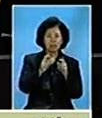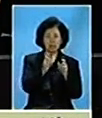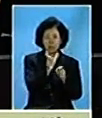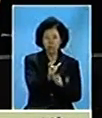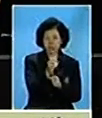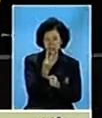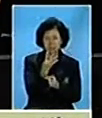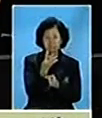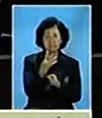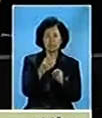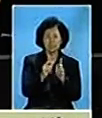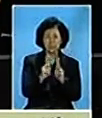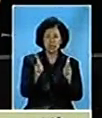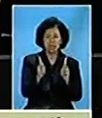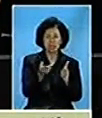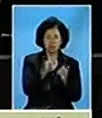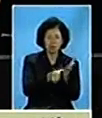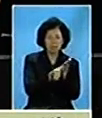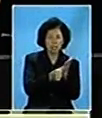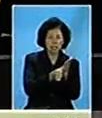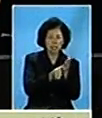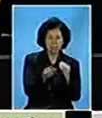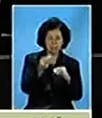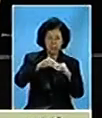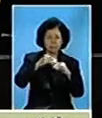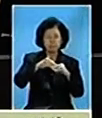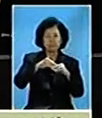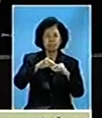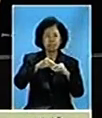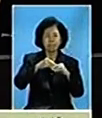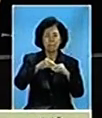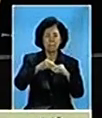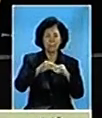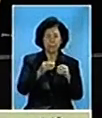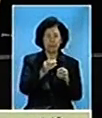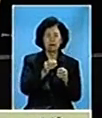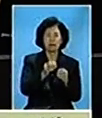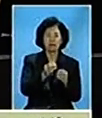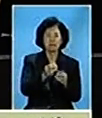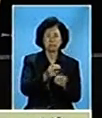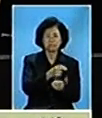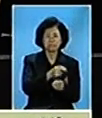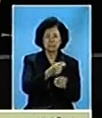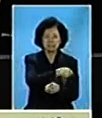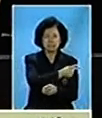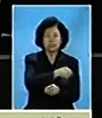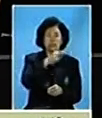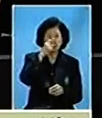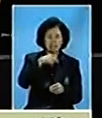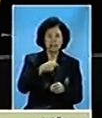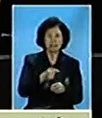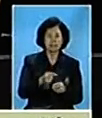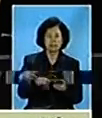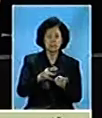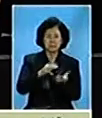งกรรมธิการนะฮะได้มีการแก้ไขมีการเพิ่มเติมในการประกอบวิชาชีพการแพทย์และไทยประยุกต์แผนไทยประยุกต์หมาย